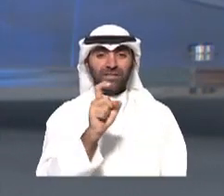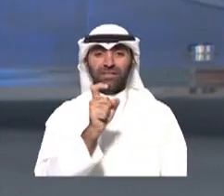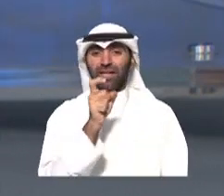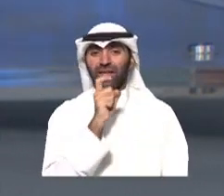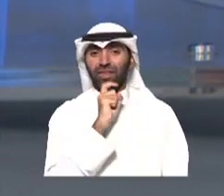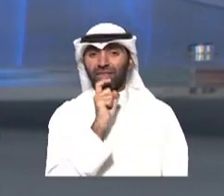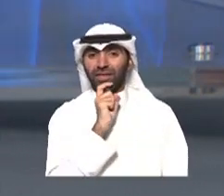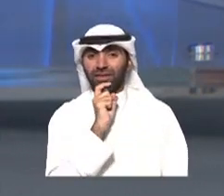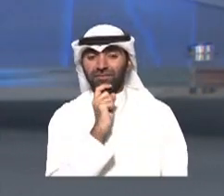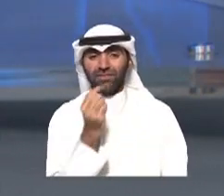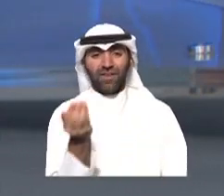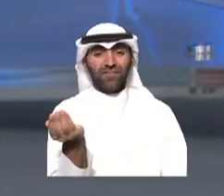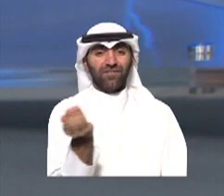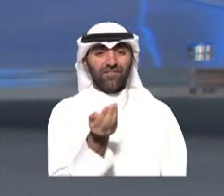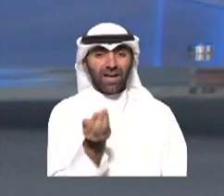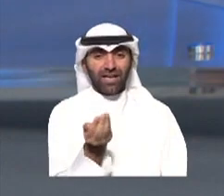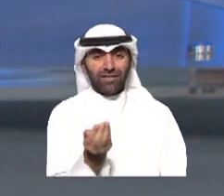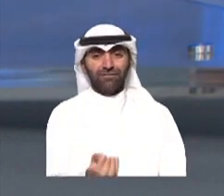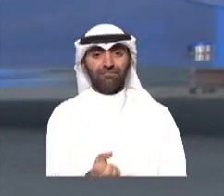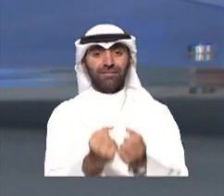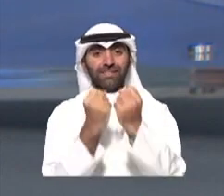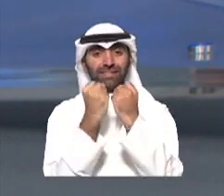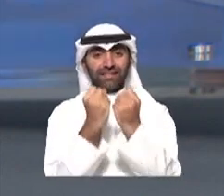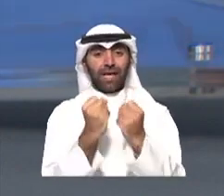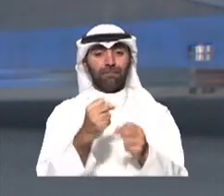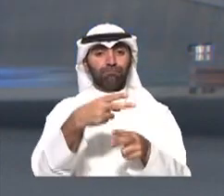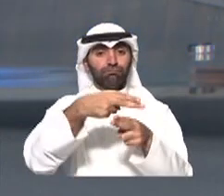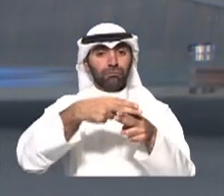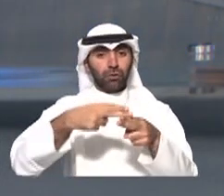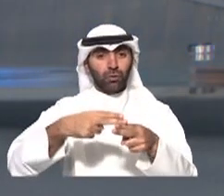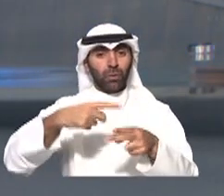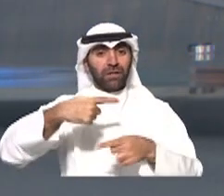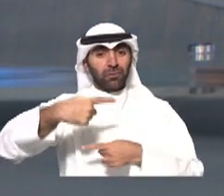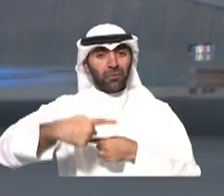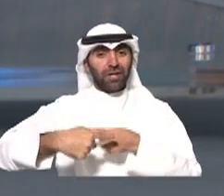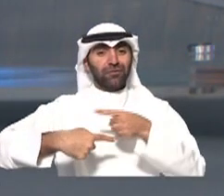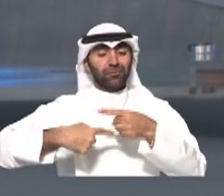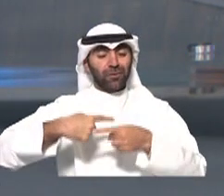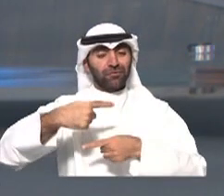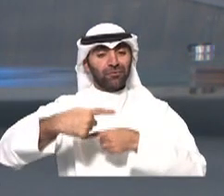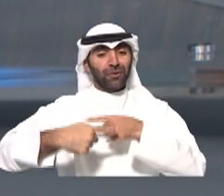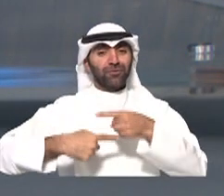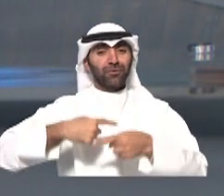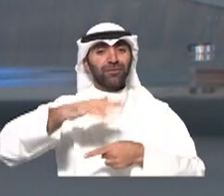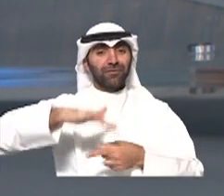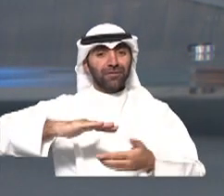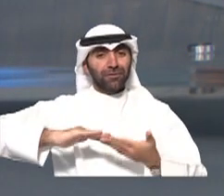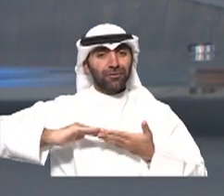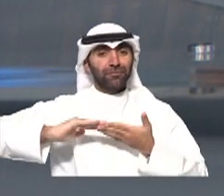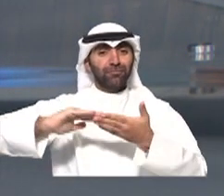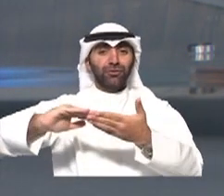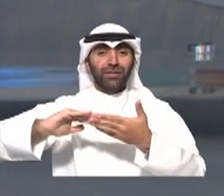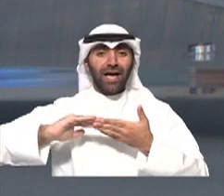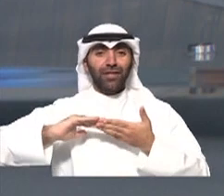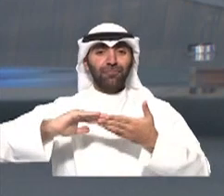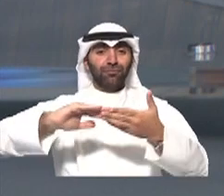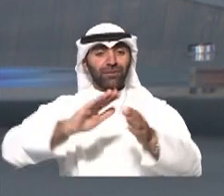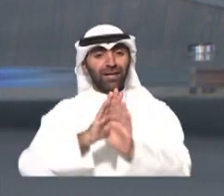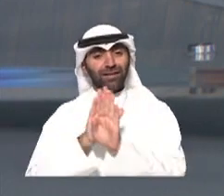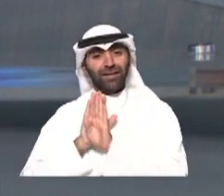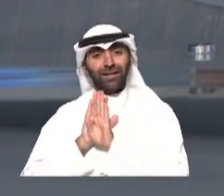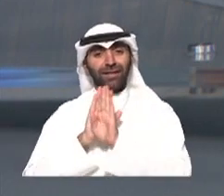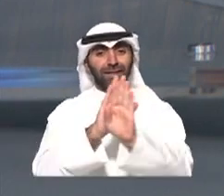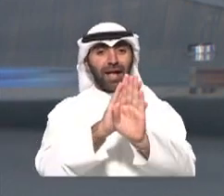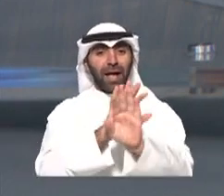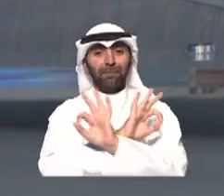اللاجئين العديد من الشراكات مع المؤسسات الكويتية لتحقيق تلك الأهداف من خلال تنفيذ حملات